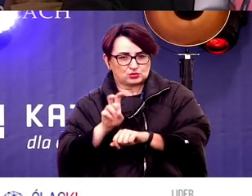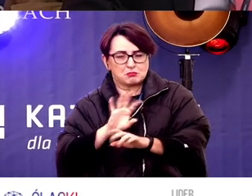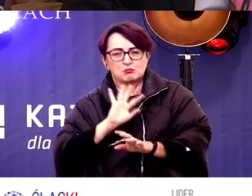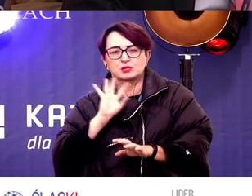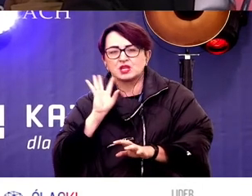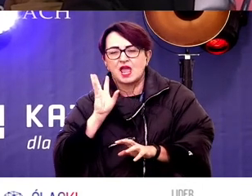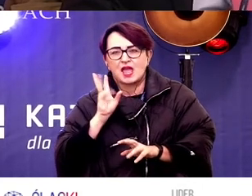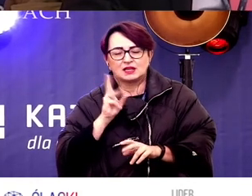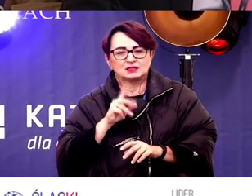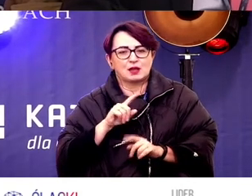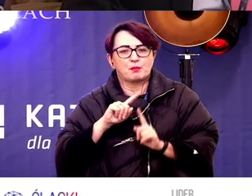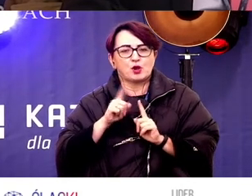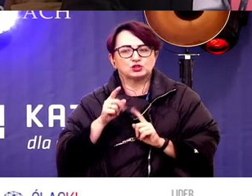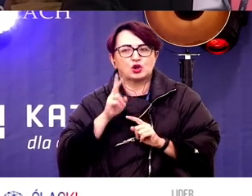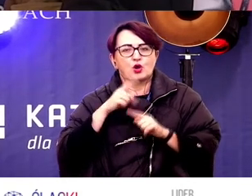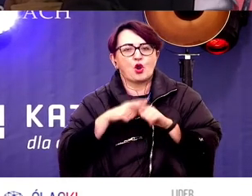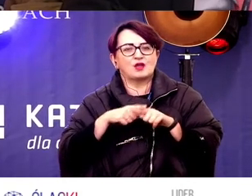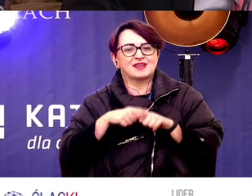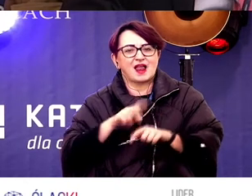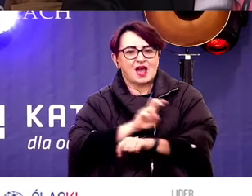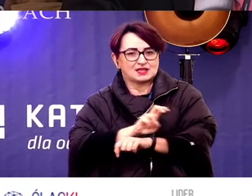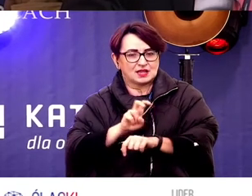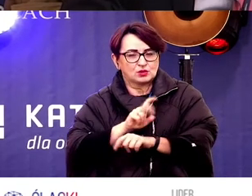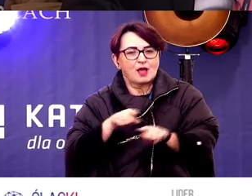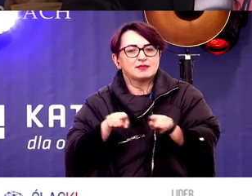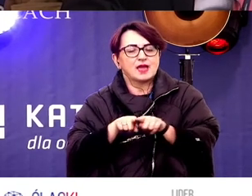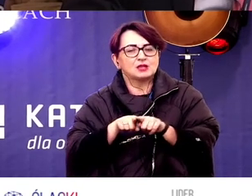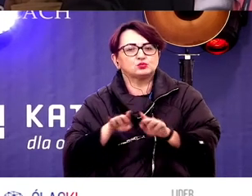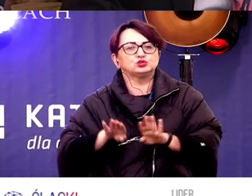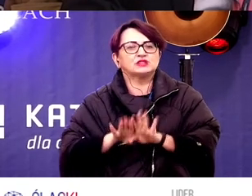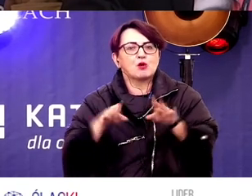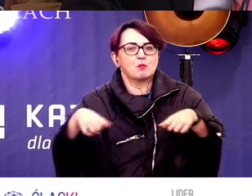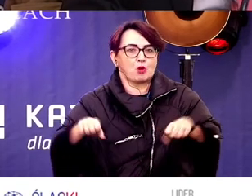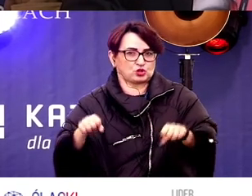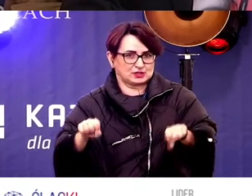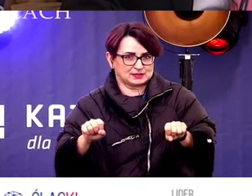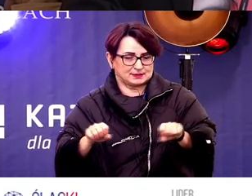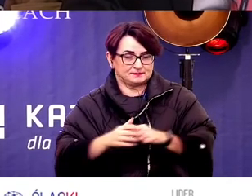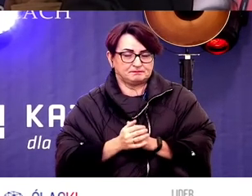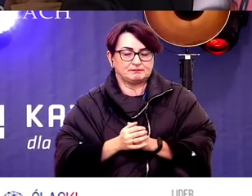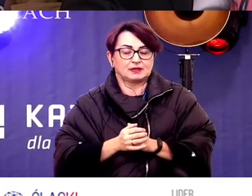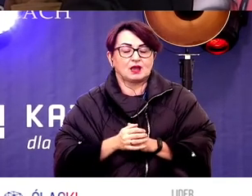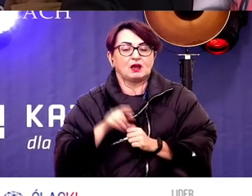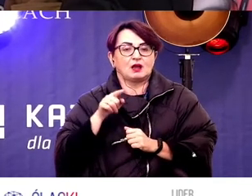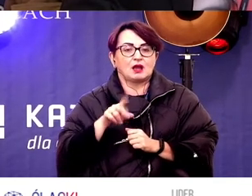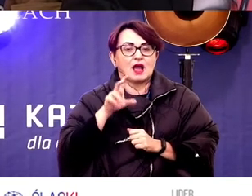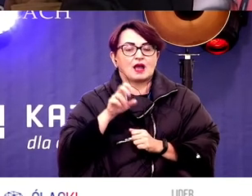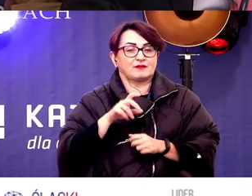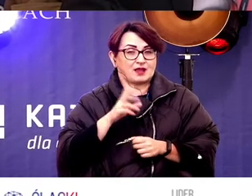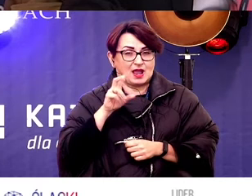piękną postkolonialną architekturę, ale również jest Muzeum Motoryzacji. Po hawańskich, ale nie